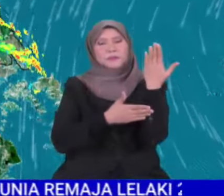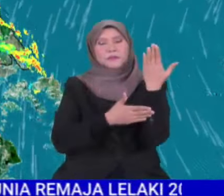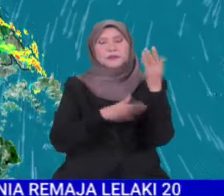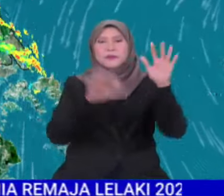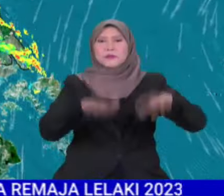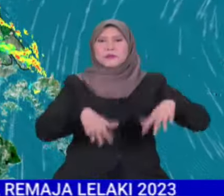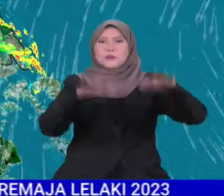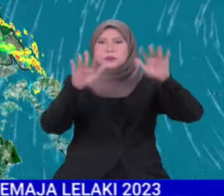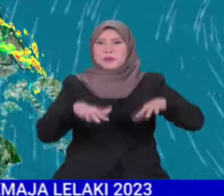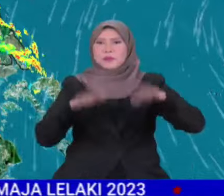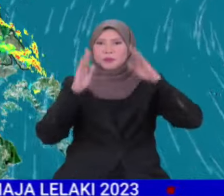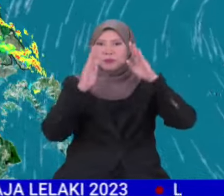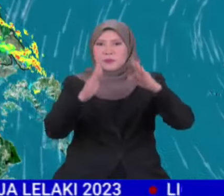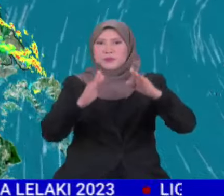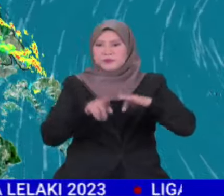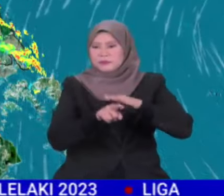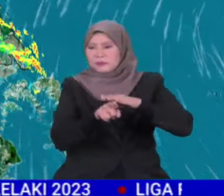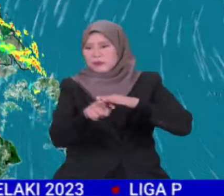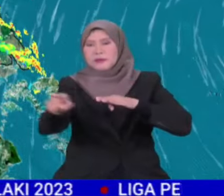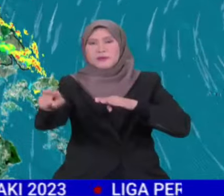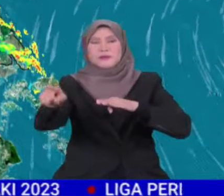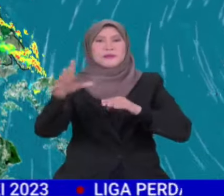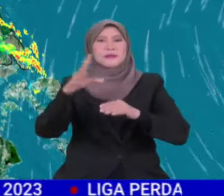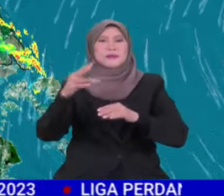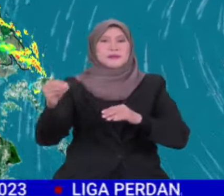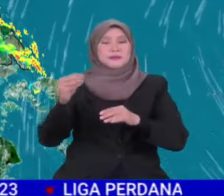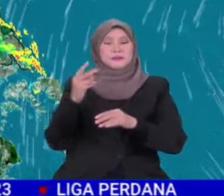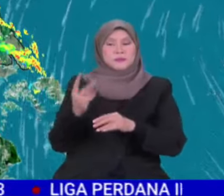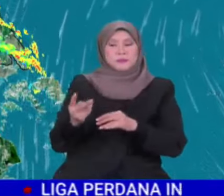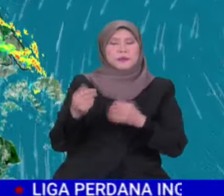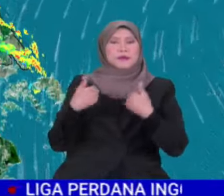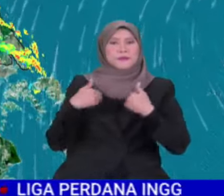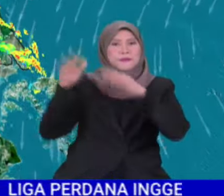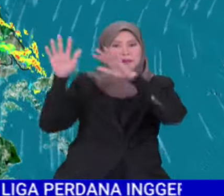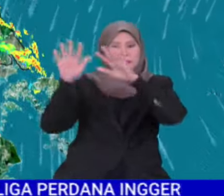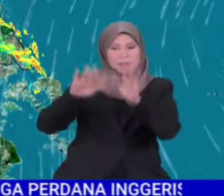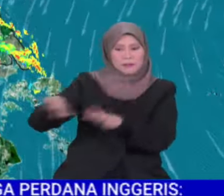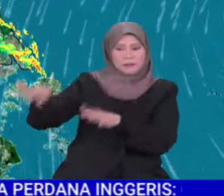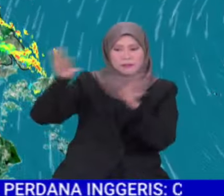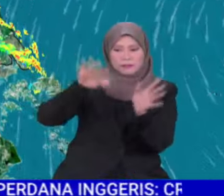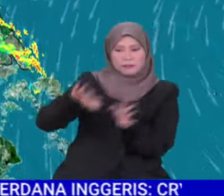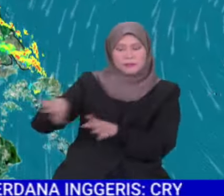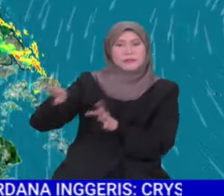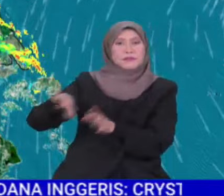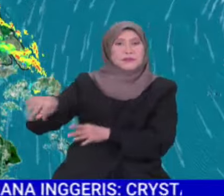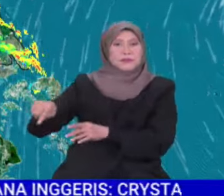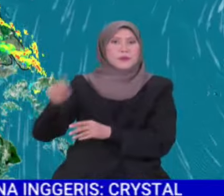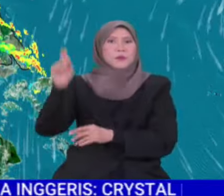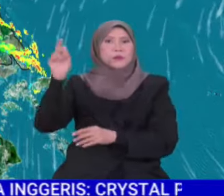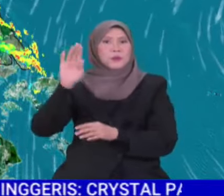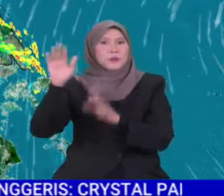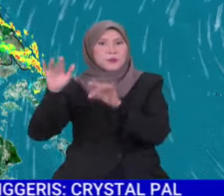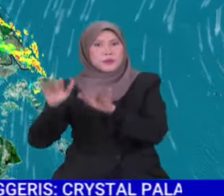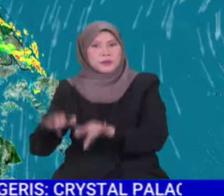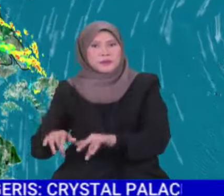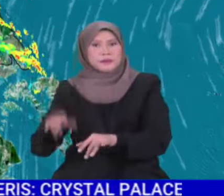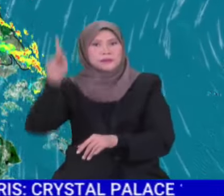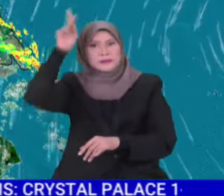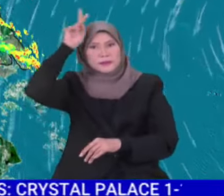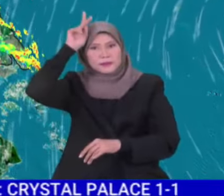hujan lebih tertumpu di bahagian pedalaman dan memandangkan kita menerima pengaruh angin daripada arah timur laut. Jadi, hujan yang berlaku di